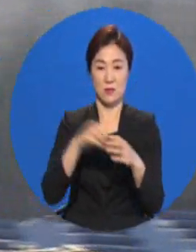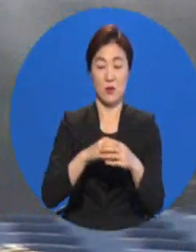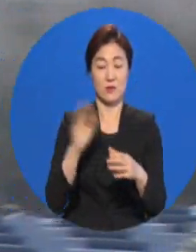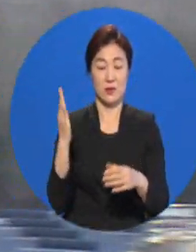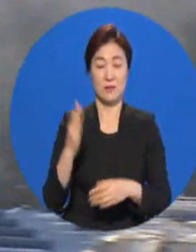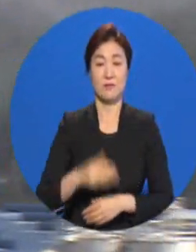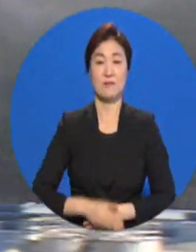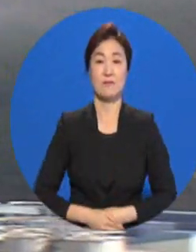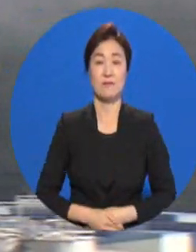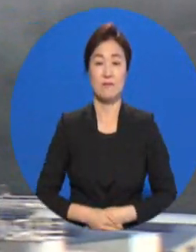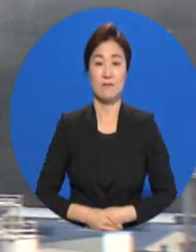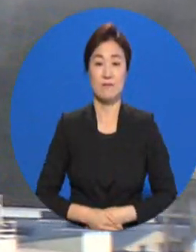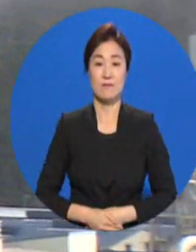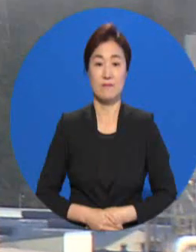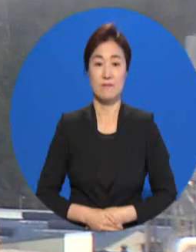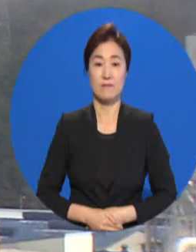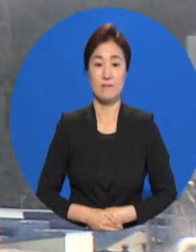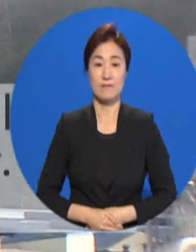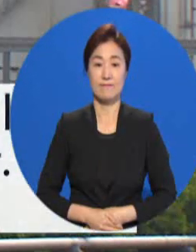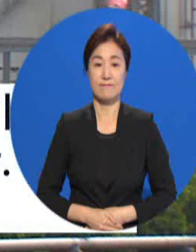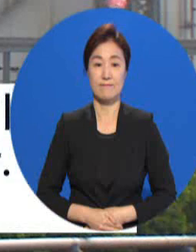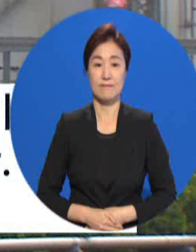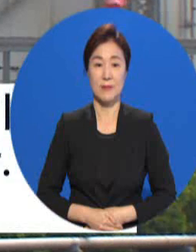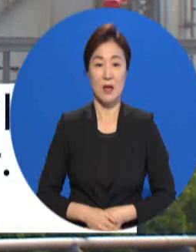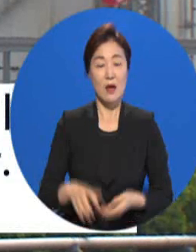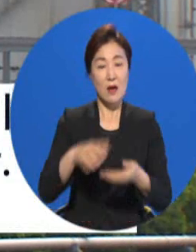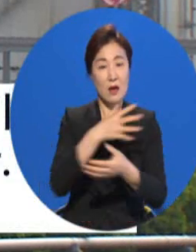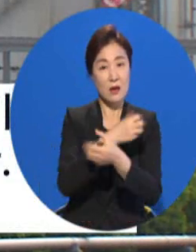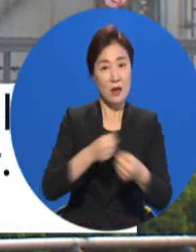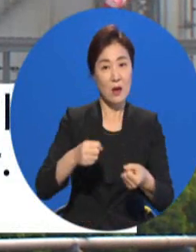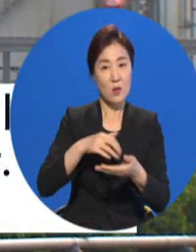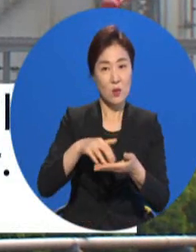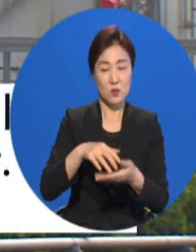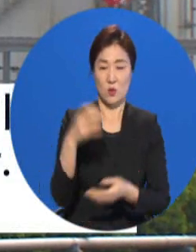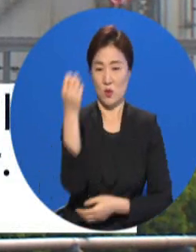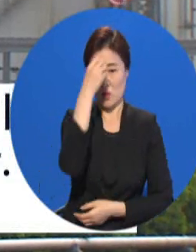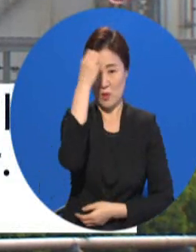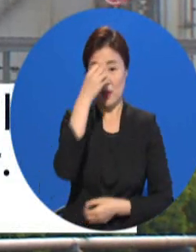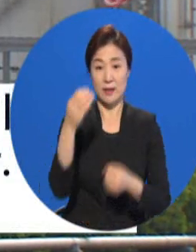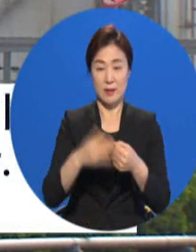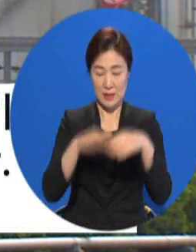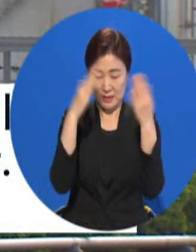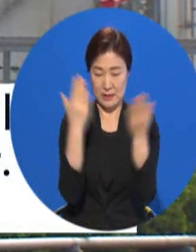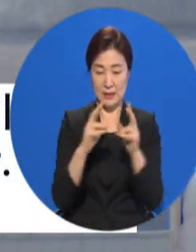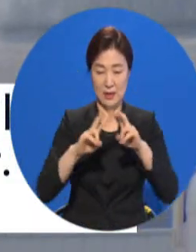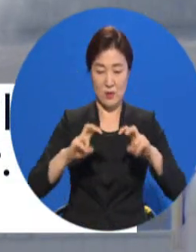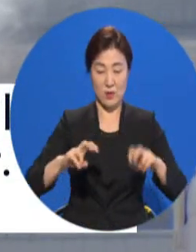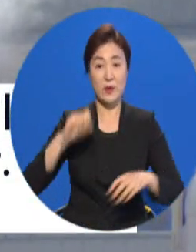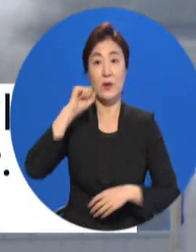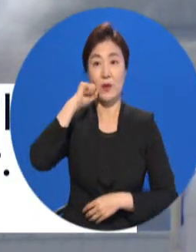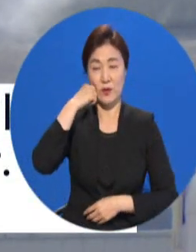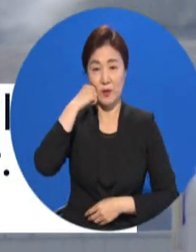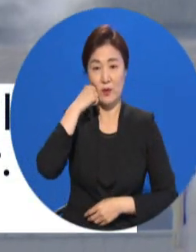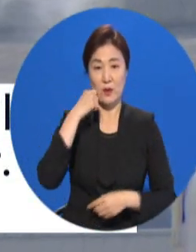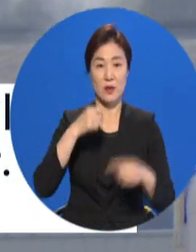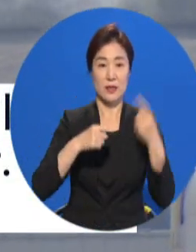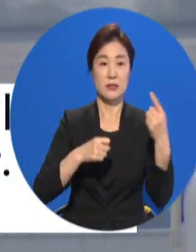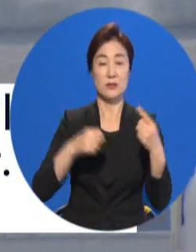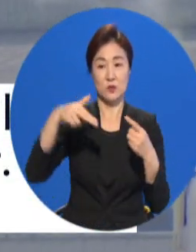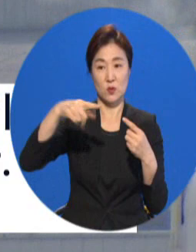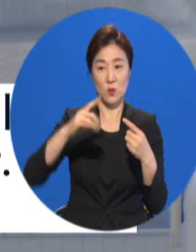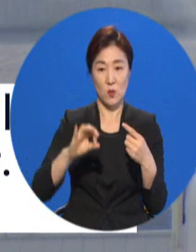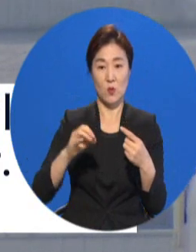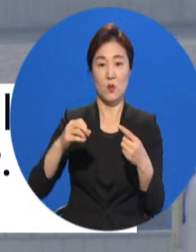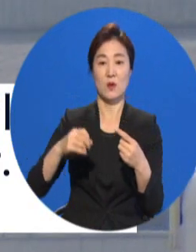됩니다. 계약 건수가 몇만 건 이상이 나오는데 그걸 일일이 다 볼 수는 없기 때문에 1종 사업장들은